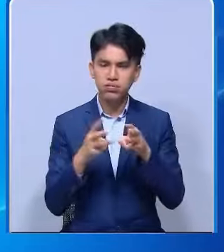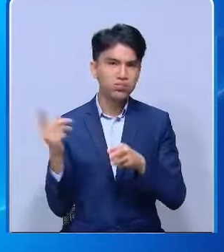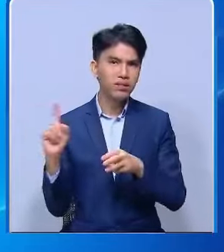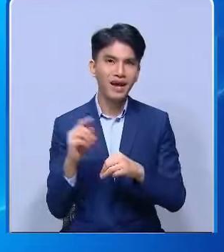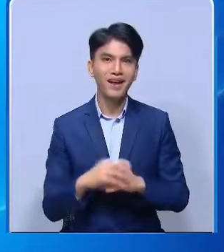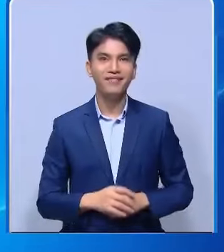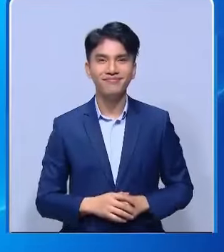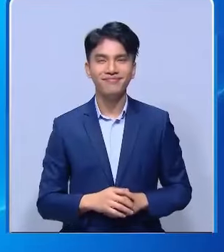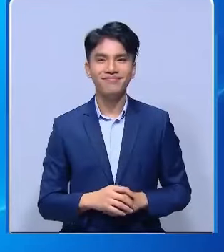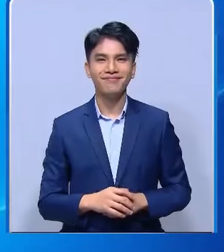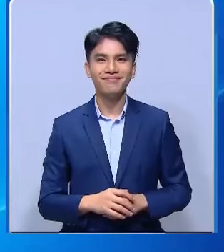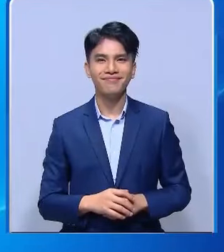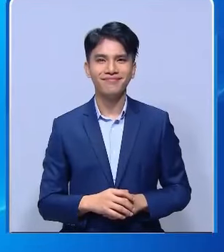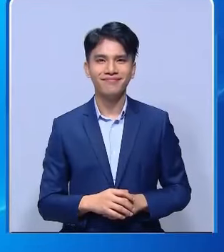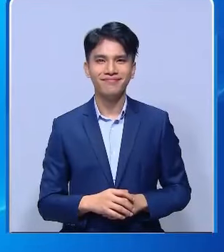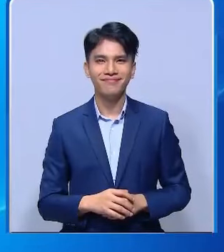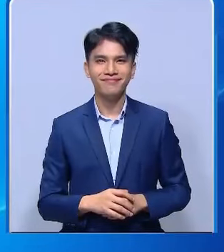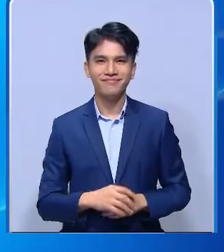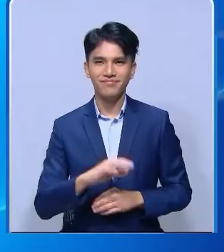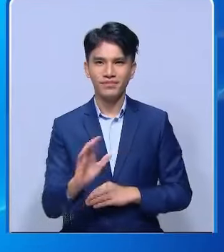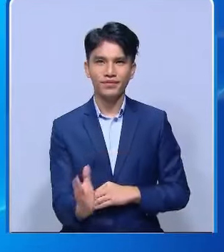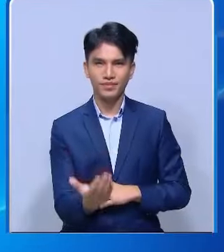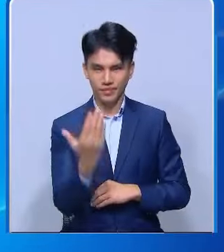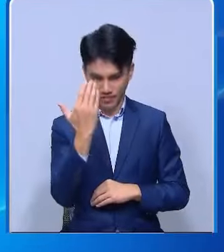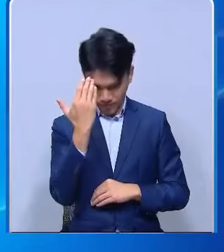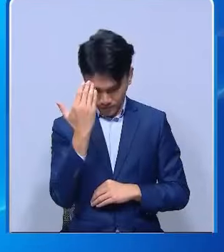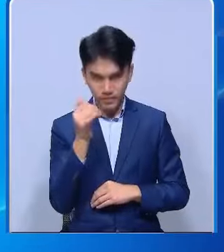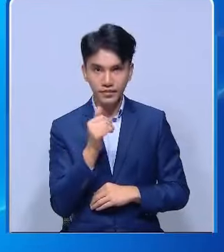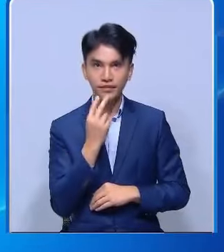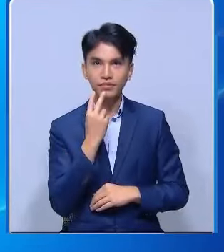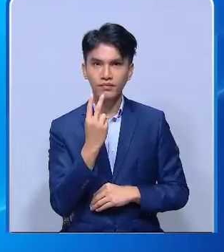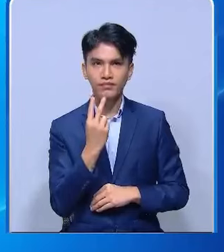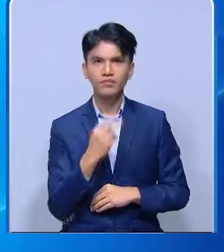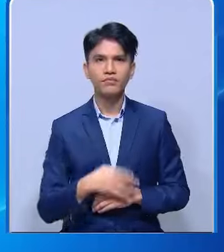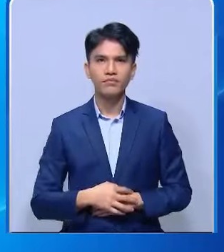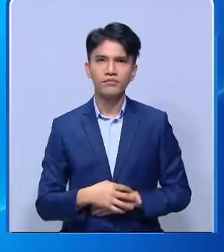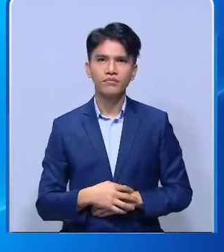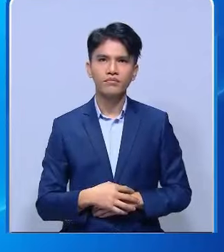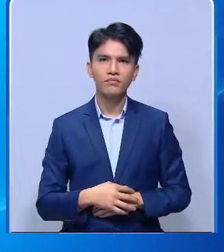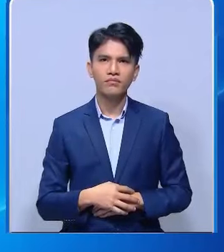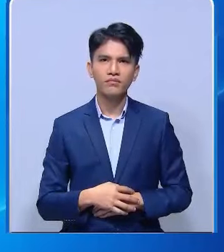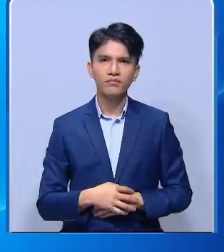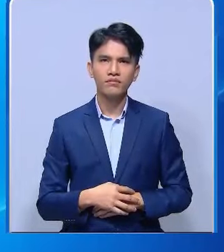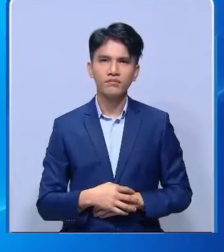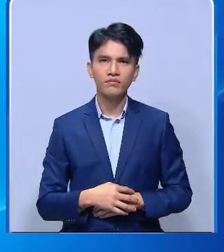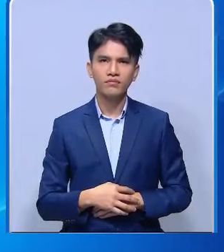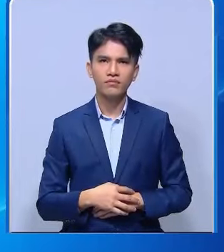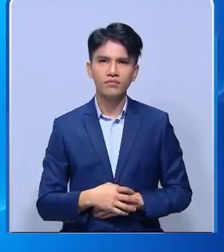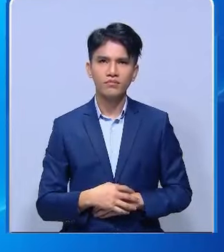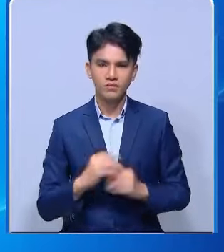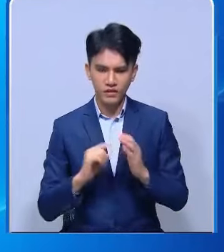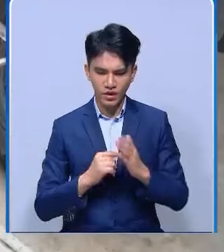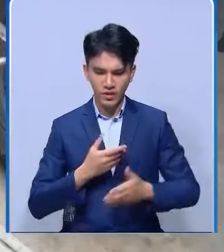พี่ เมื่อเช้าออกจากบ้านมาก็ยังหัว เหร อนี่จะออกไปเล่ หัวเยอะก็ไ